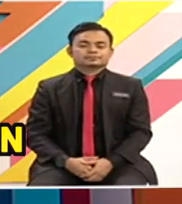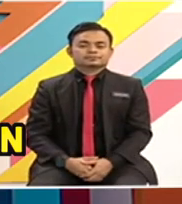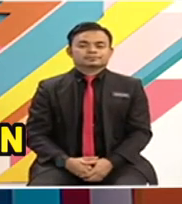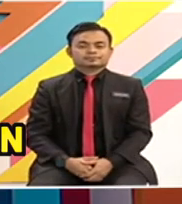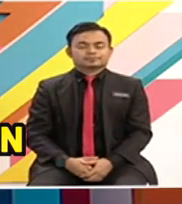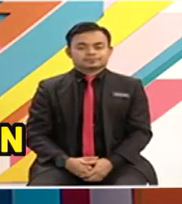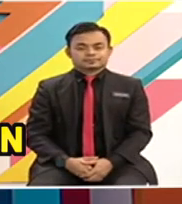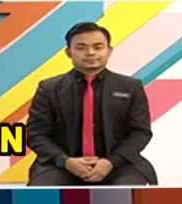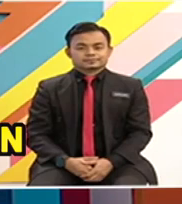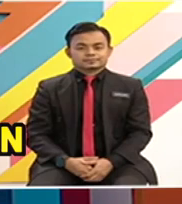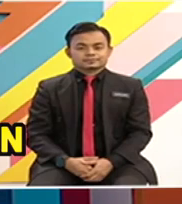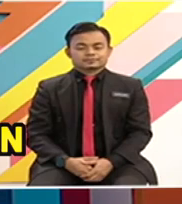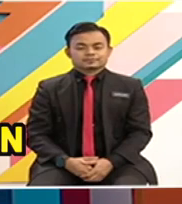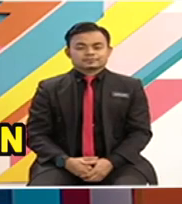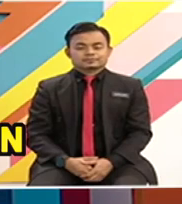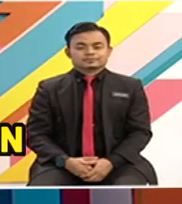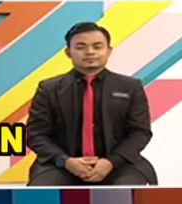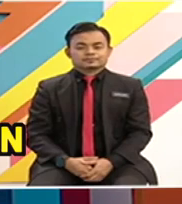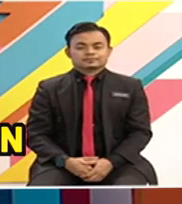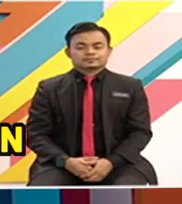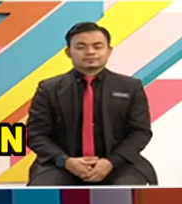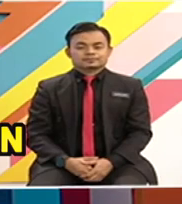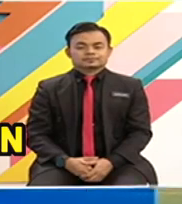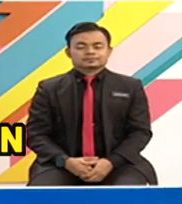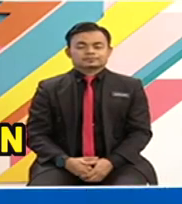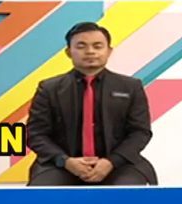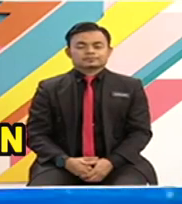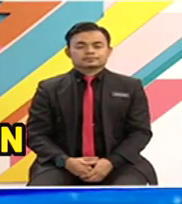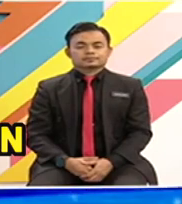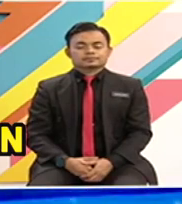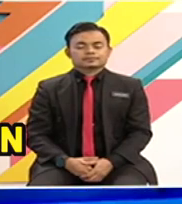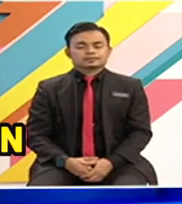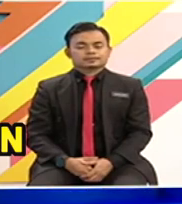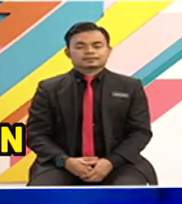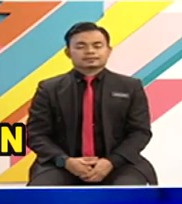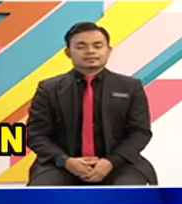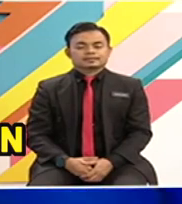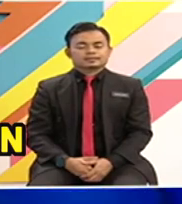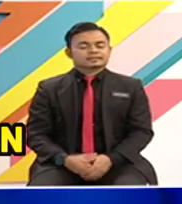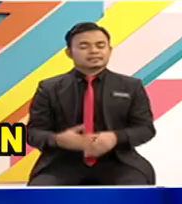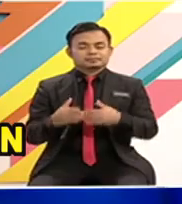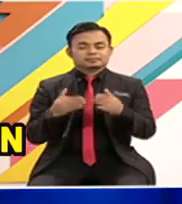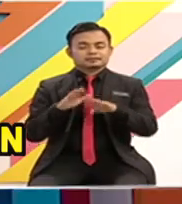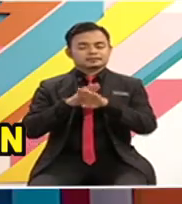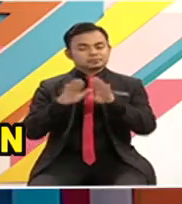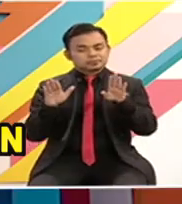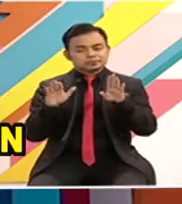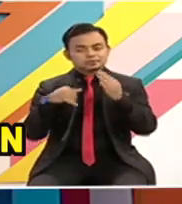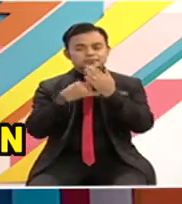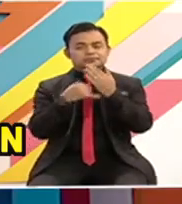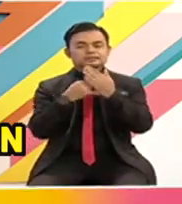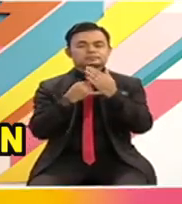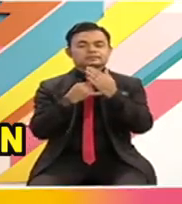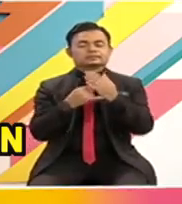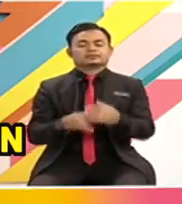keseluruhan ah canbus kita tuh Ki maksudnya Janganlah Najma cekgur jangan simak cek terus habis